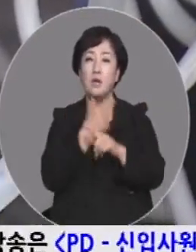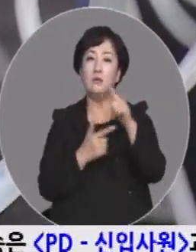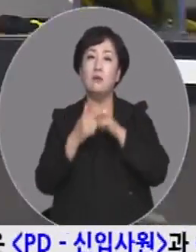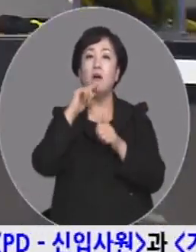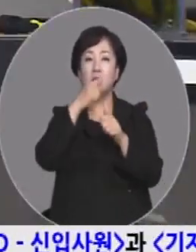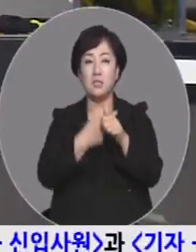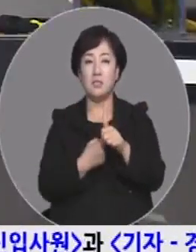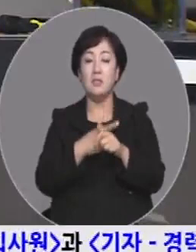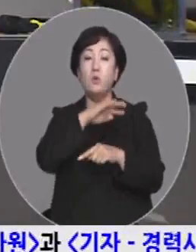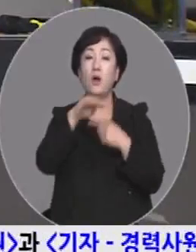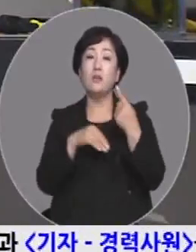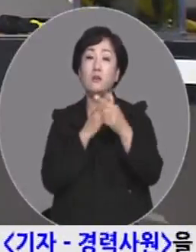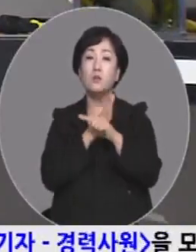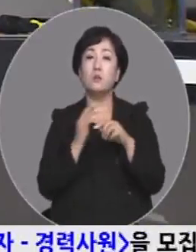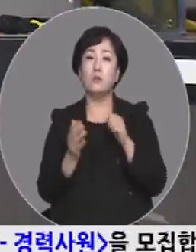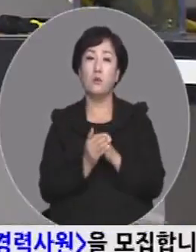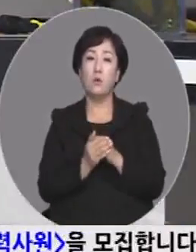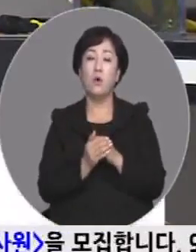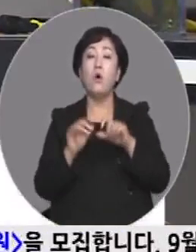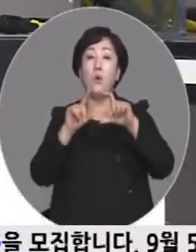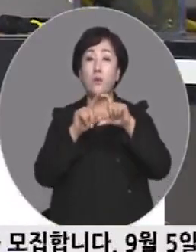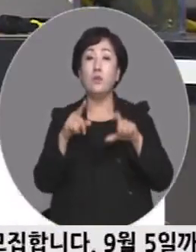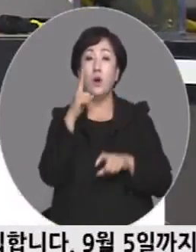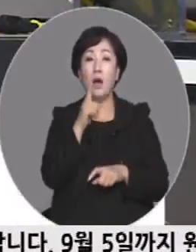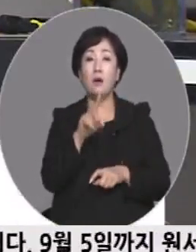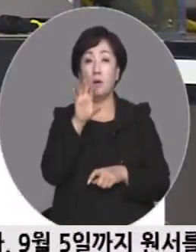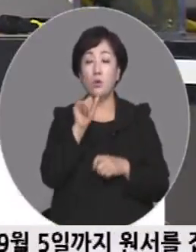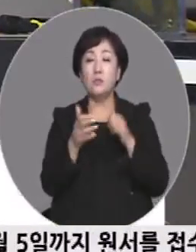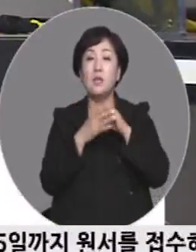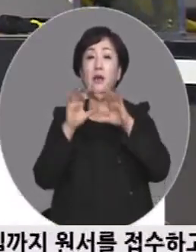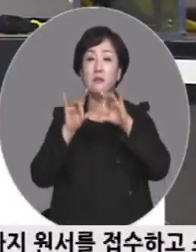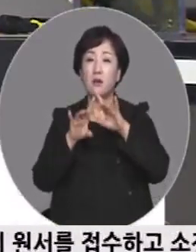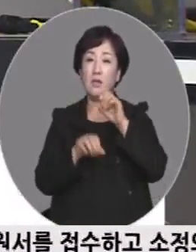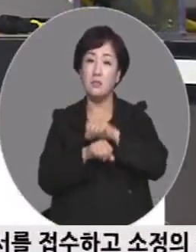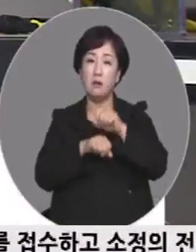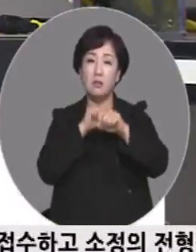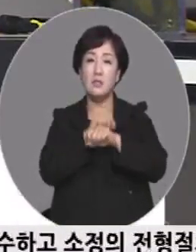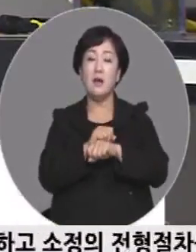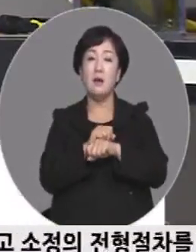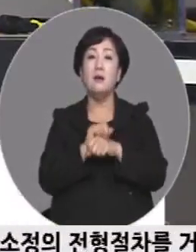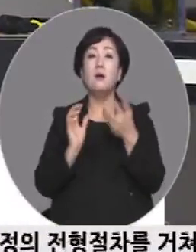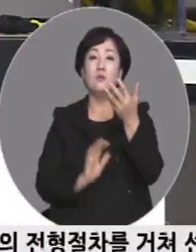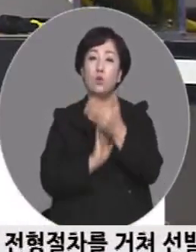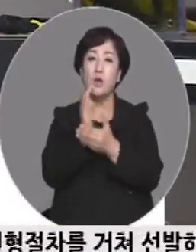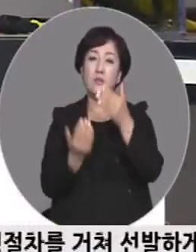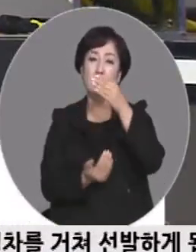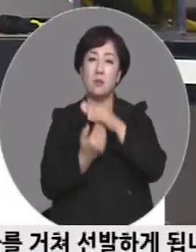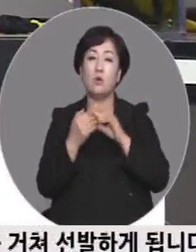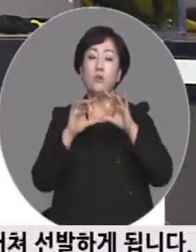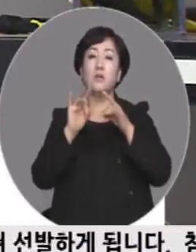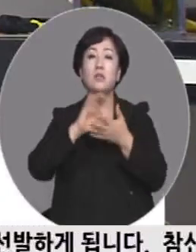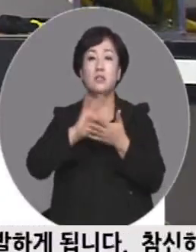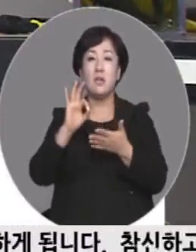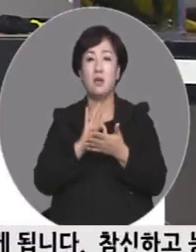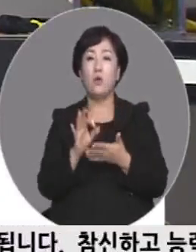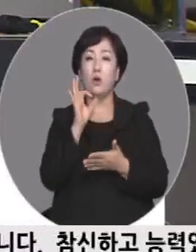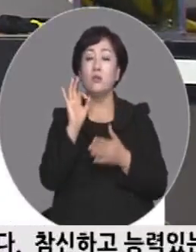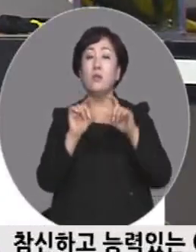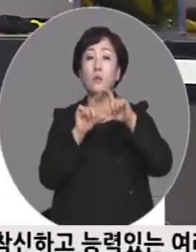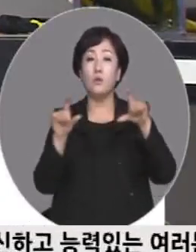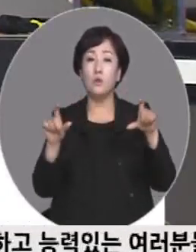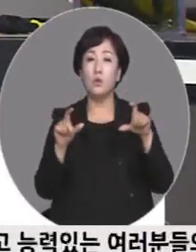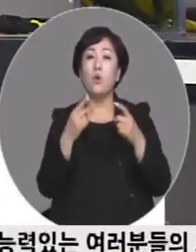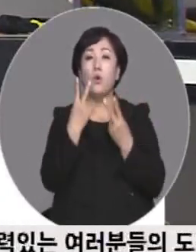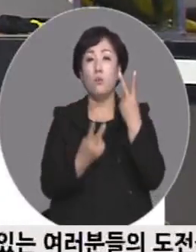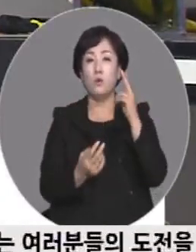친환경적입니다. 장치 한 개로 전기 저장을 하면서 살균과 중화를 하기 때문에 전력 소모량이 기존 사용하는